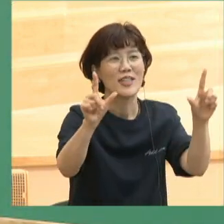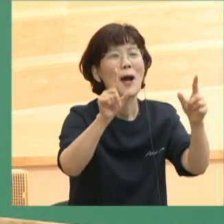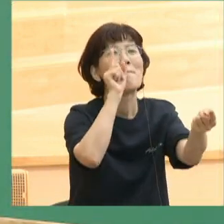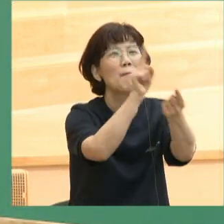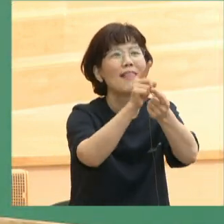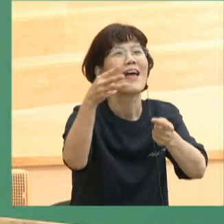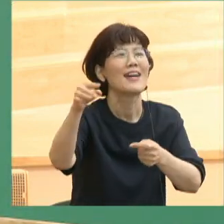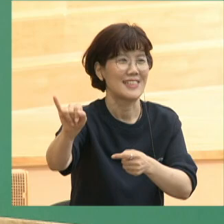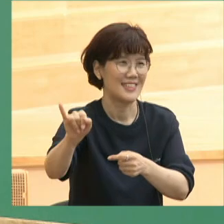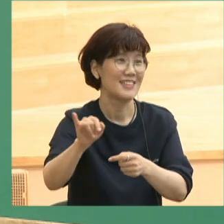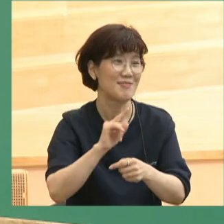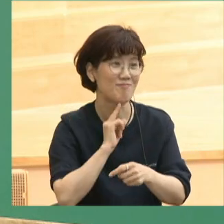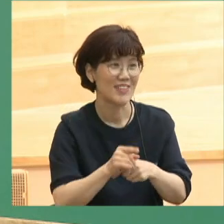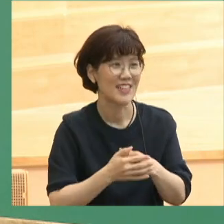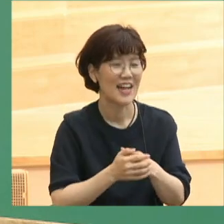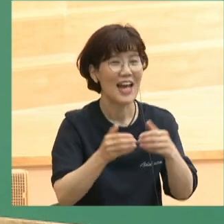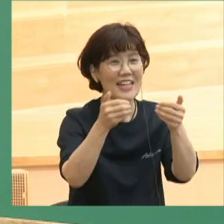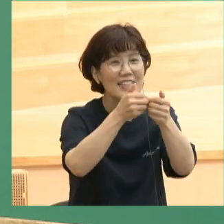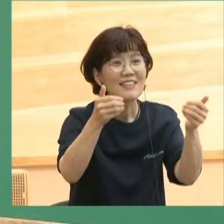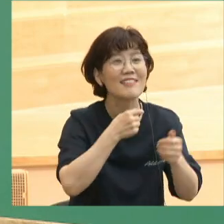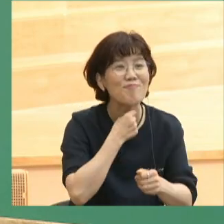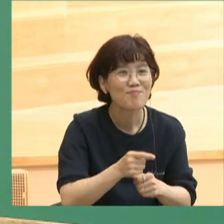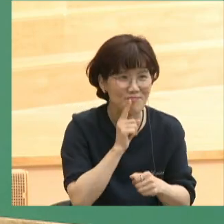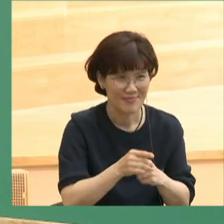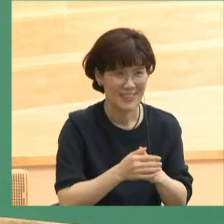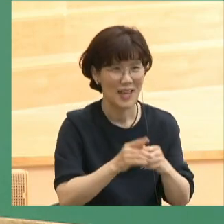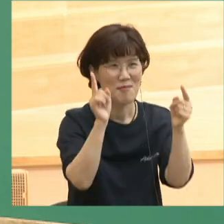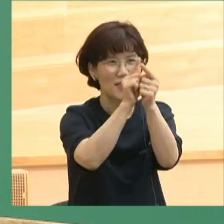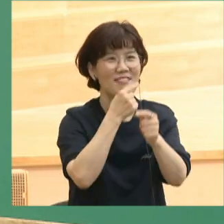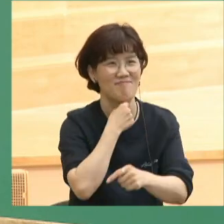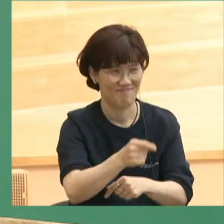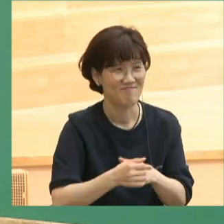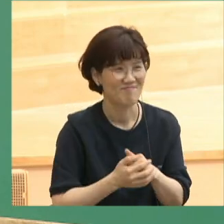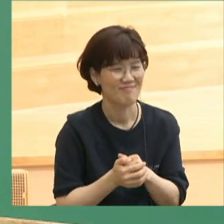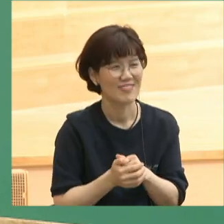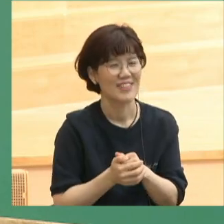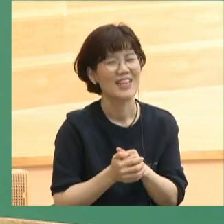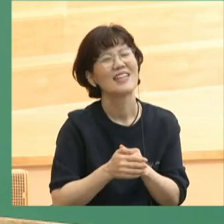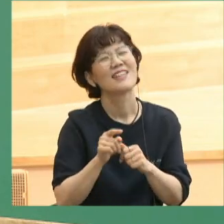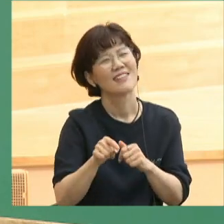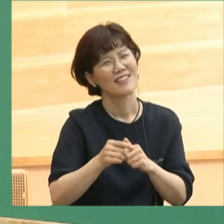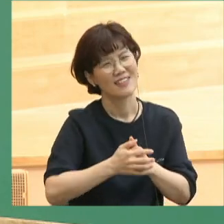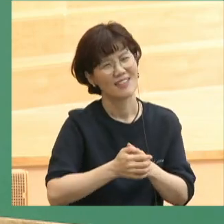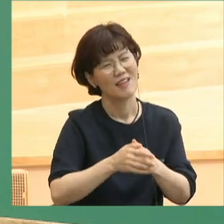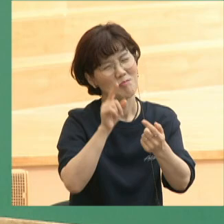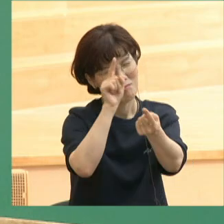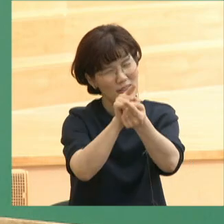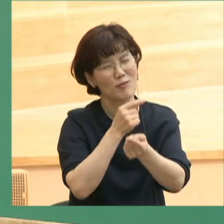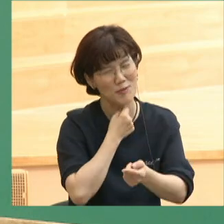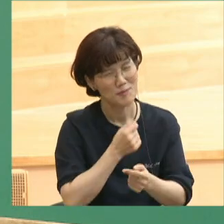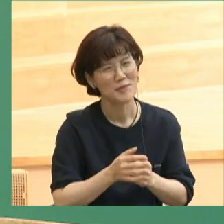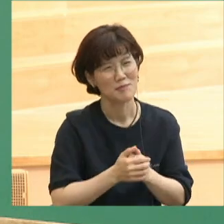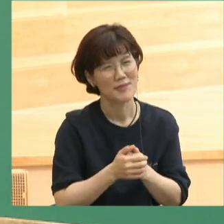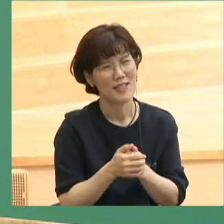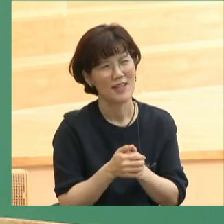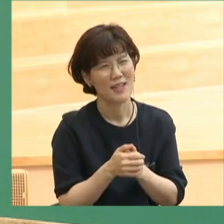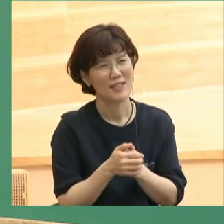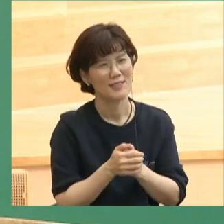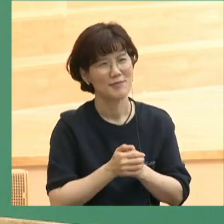엄마 좋아요. 따라 하십시다. 떠나리. 떠나리. 예, 만나리. 만나리. 얼마나 만나자고요.